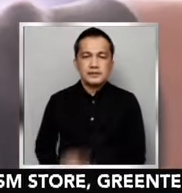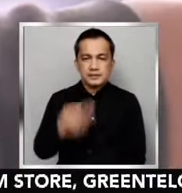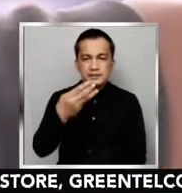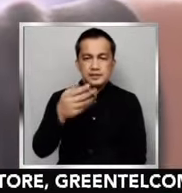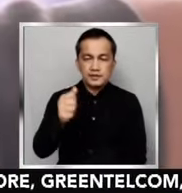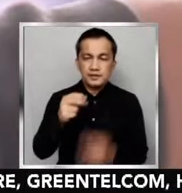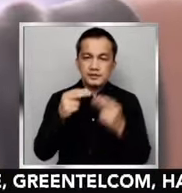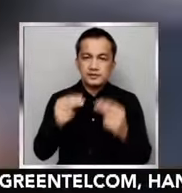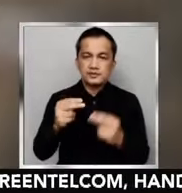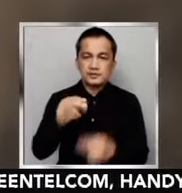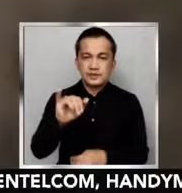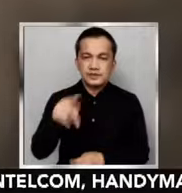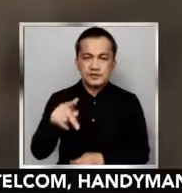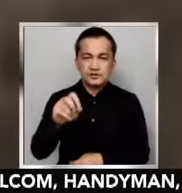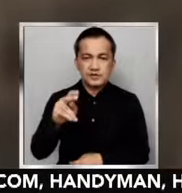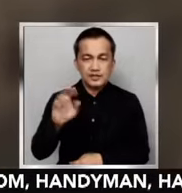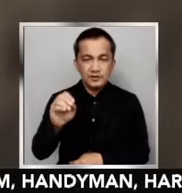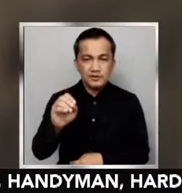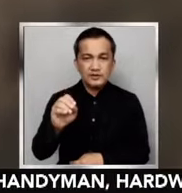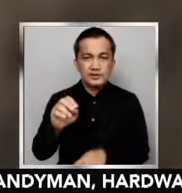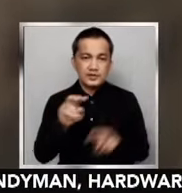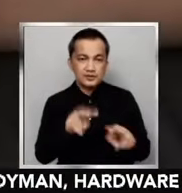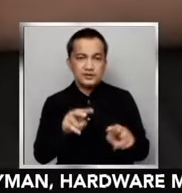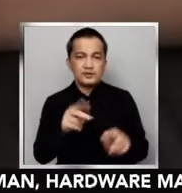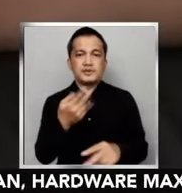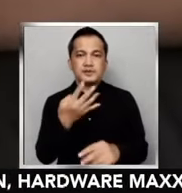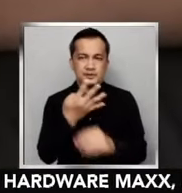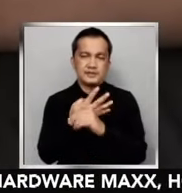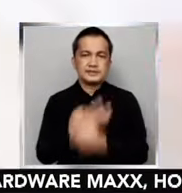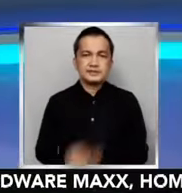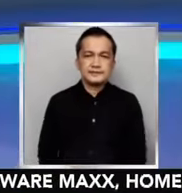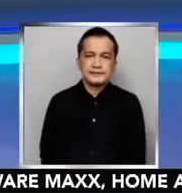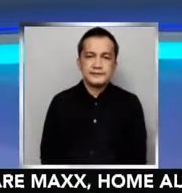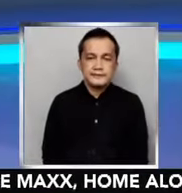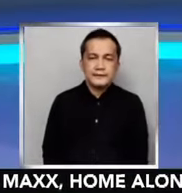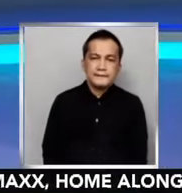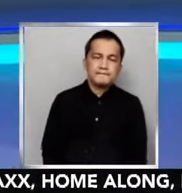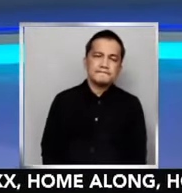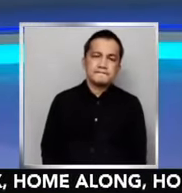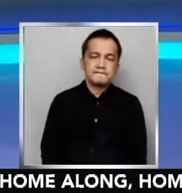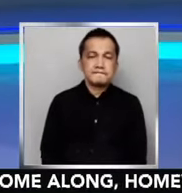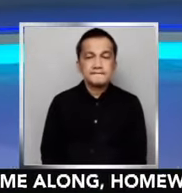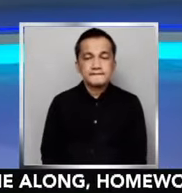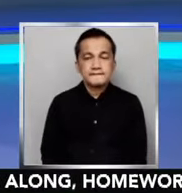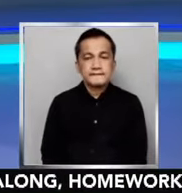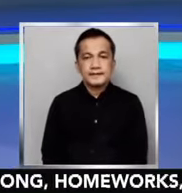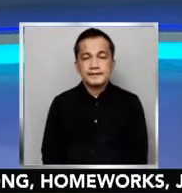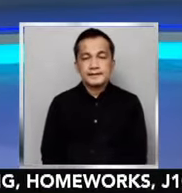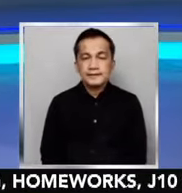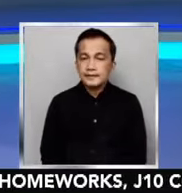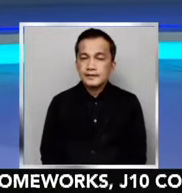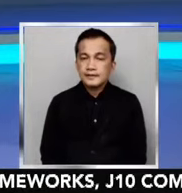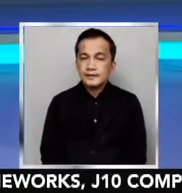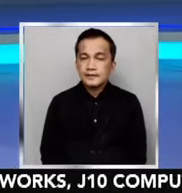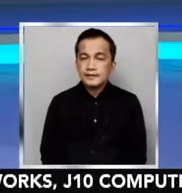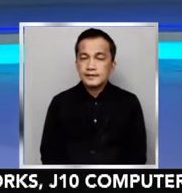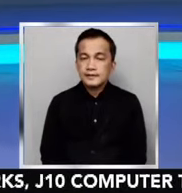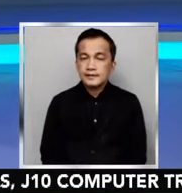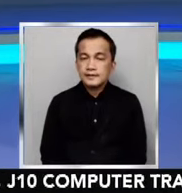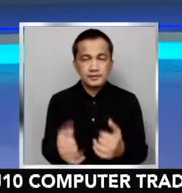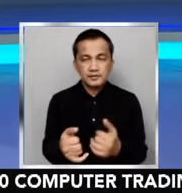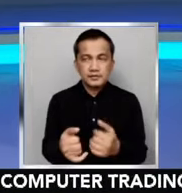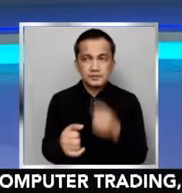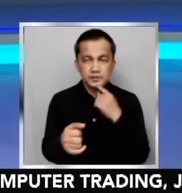JP Soriano nakatutok 24 Oras anumang oras ngayon ay magsasalo na sa